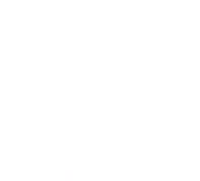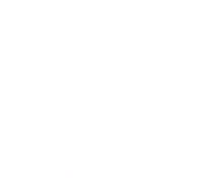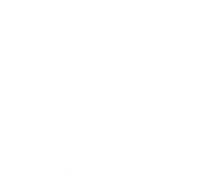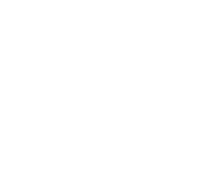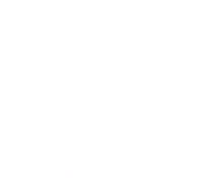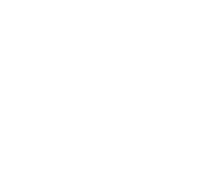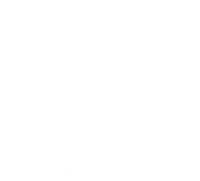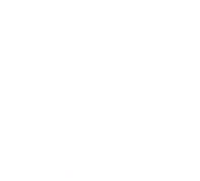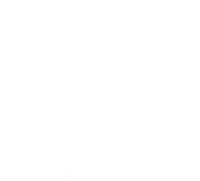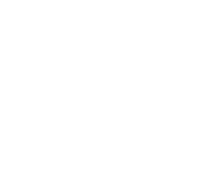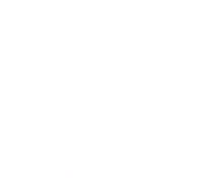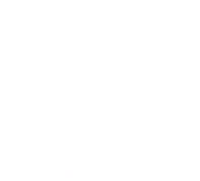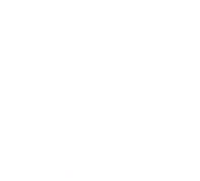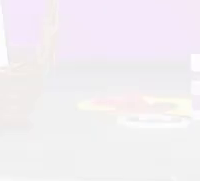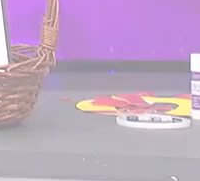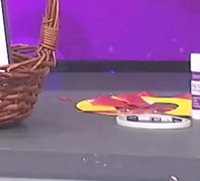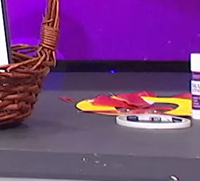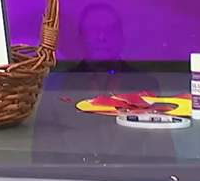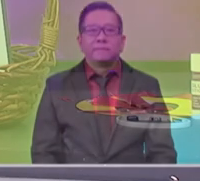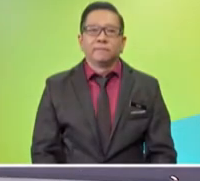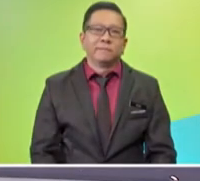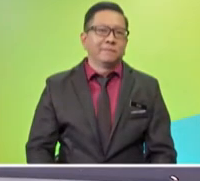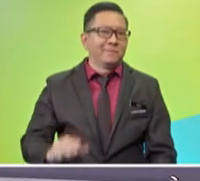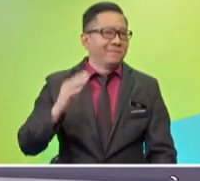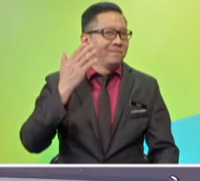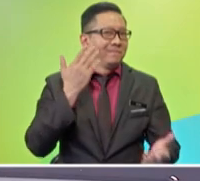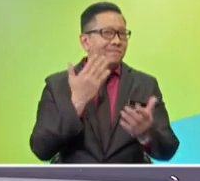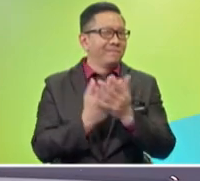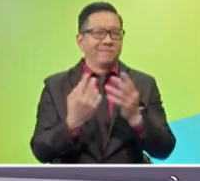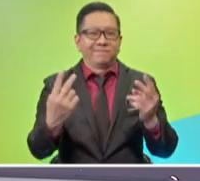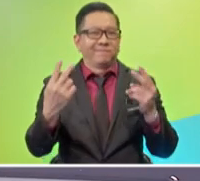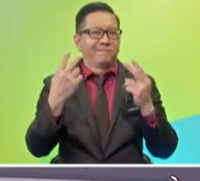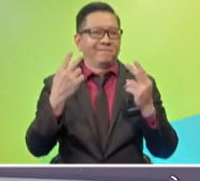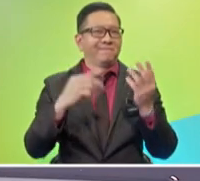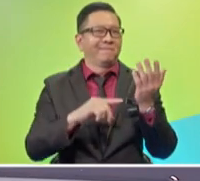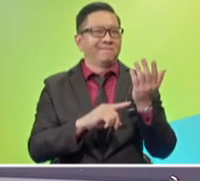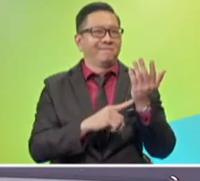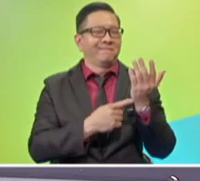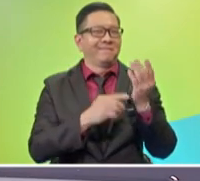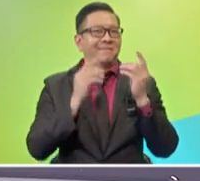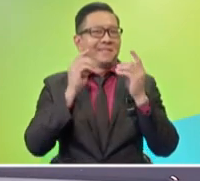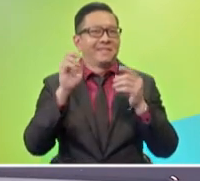TV KPM. Baik, kembali kita dalam slot prasekolah di Didik